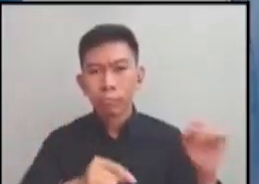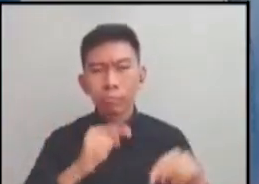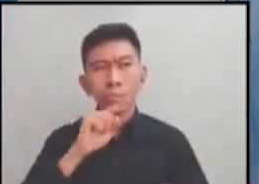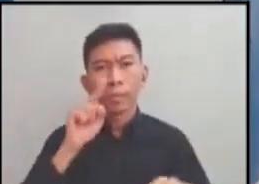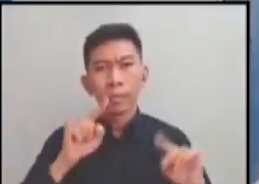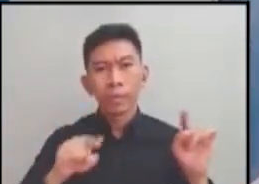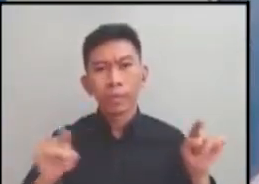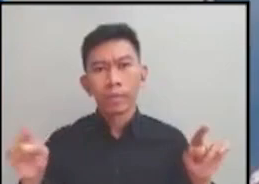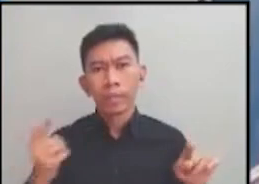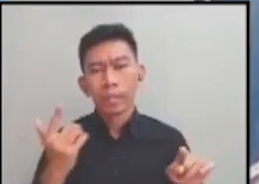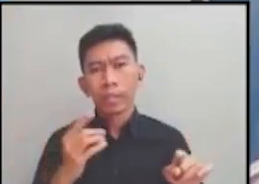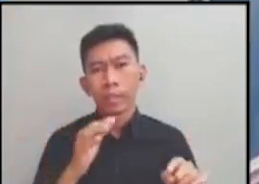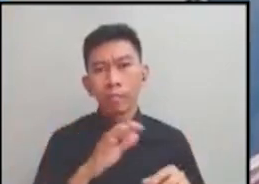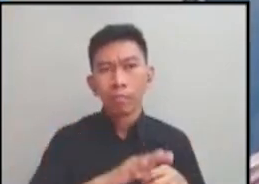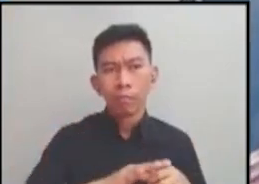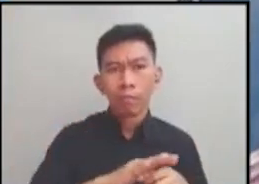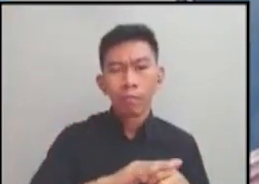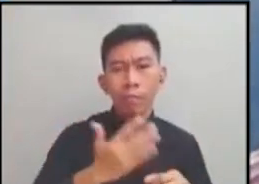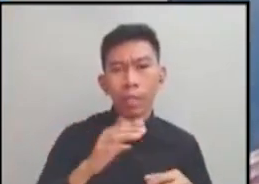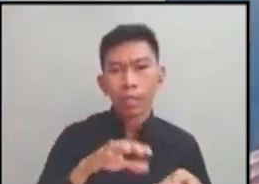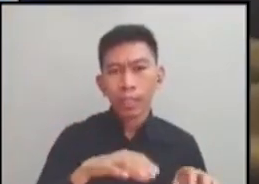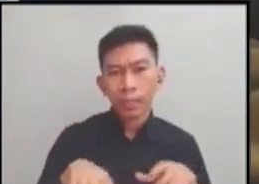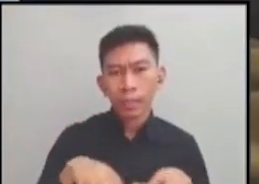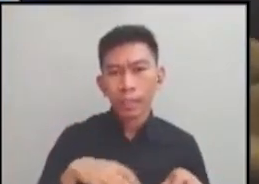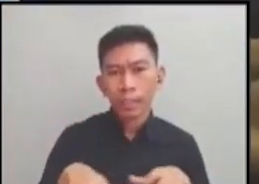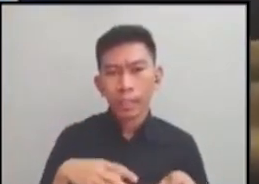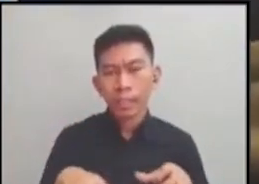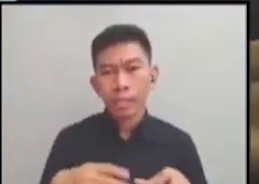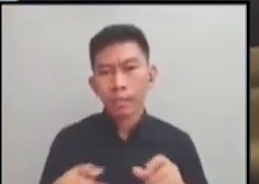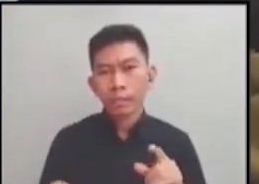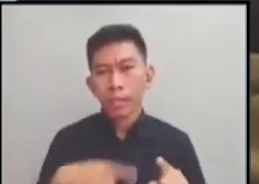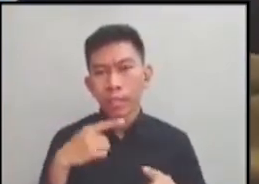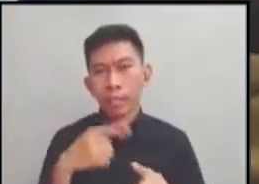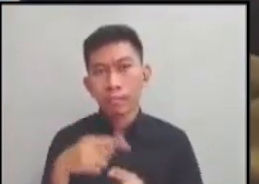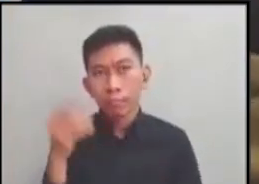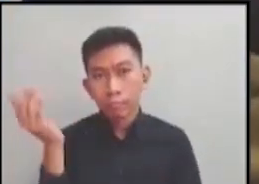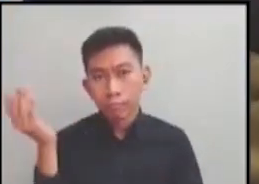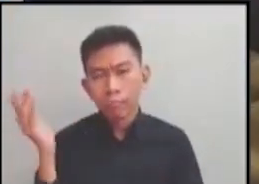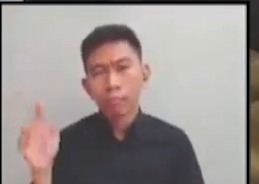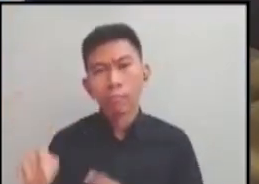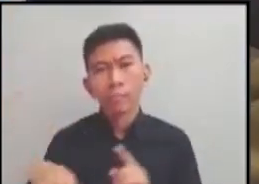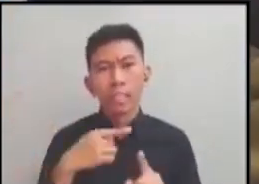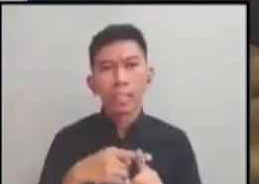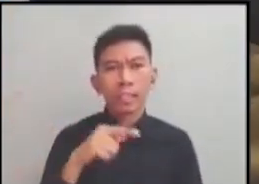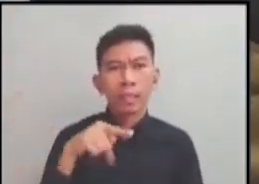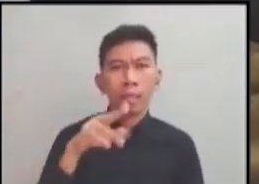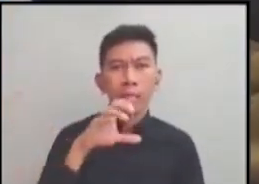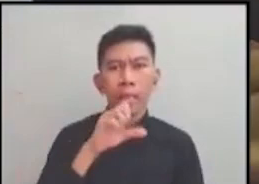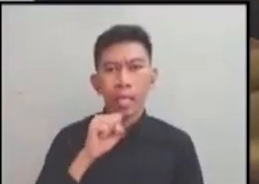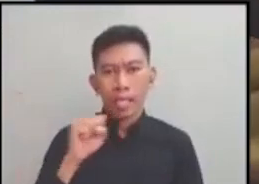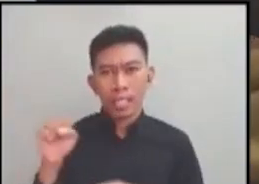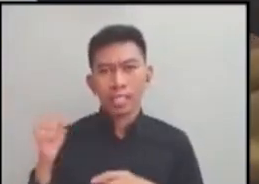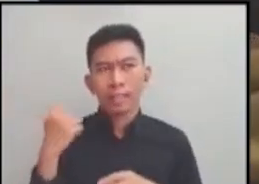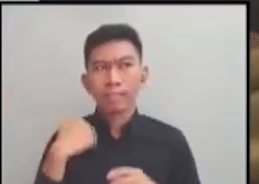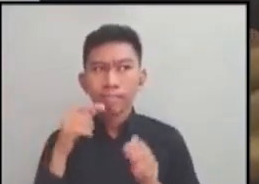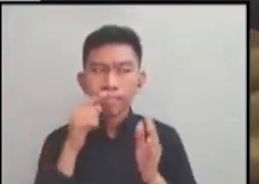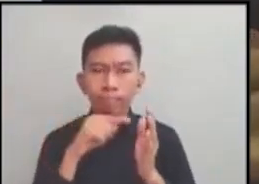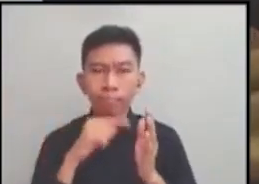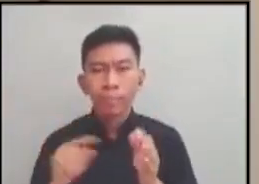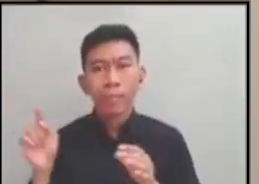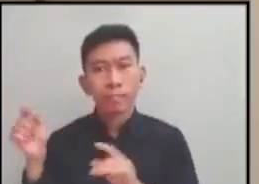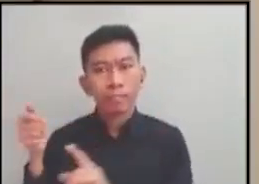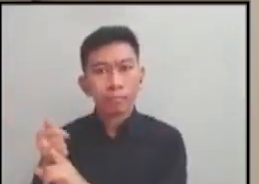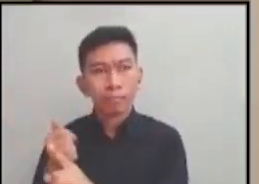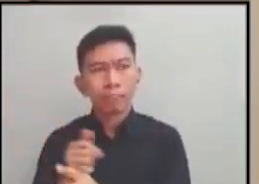activities, iba't ibang lectures at press training. Makakabiyahe rin sila sa iba't ibang probinsya upang maranasan ang kultura ng